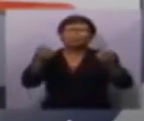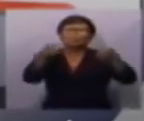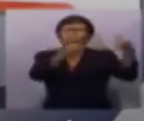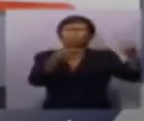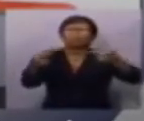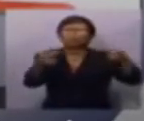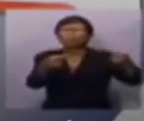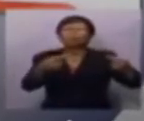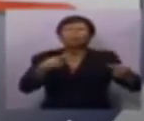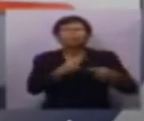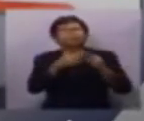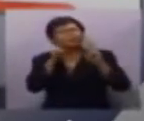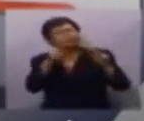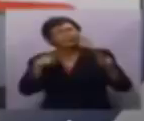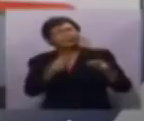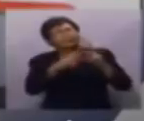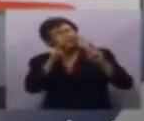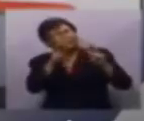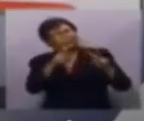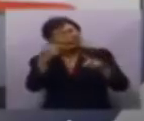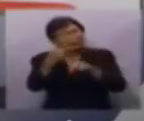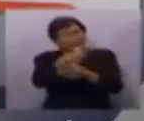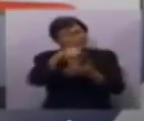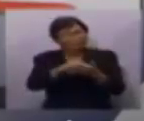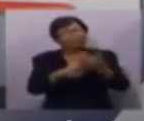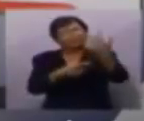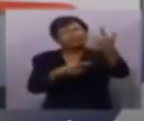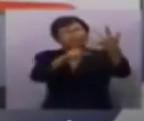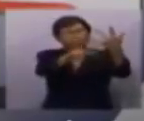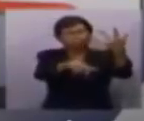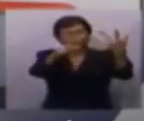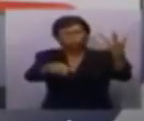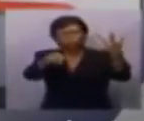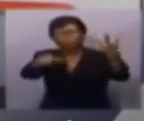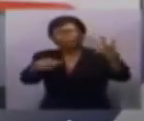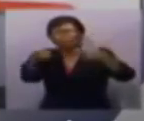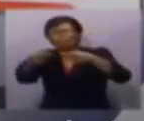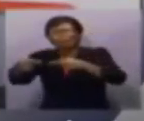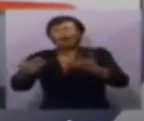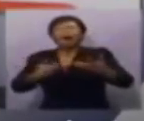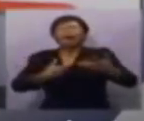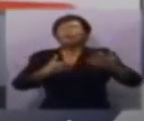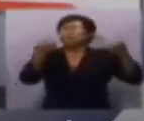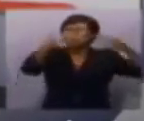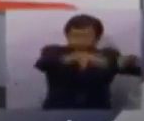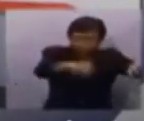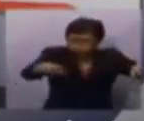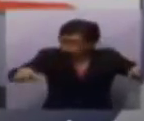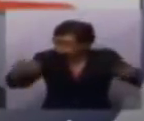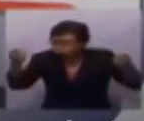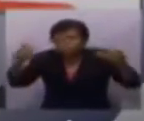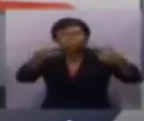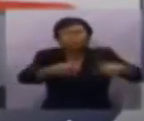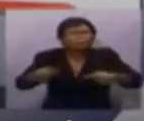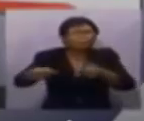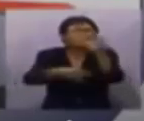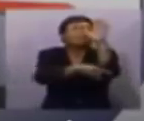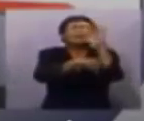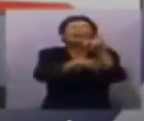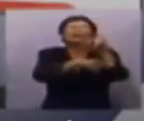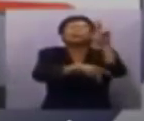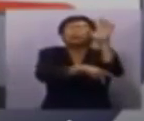bertanding. Dan kita lihat sekali ini tiga penjuru itu hampir di mana-mana. Di 143 parlimen,